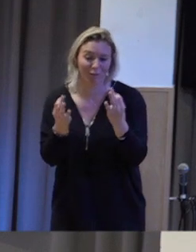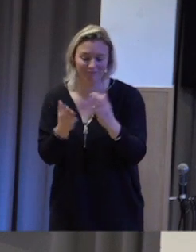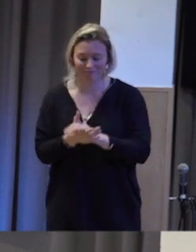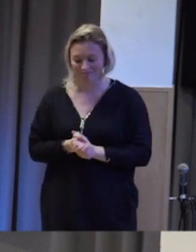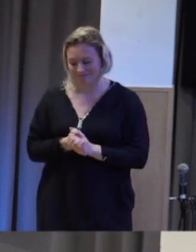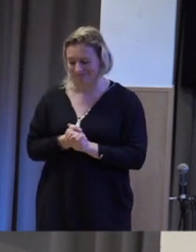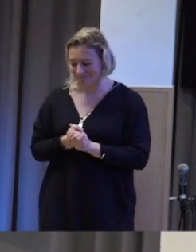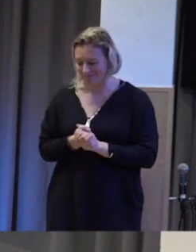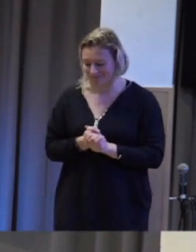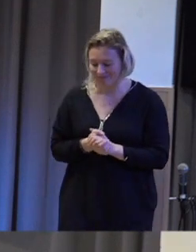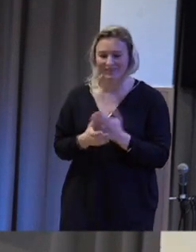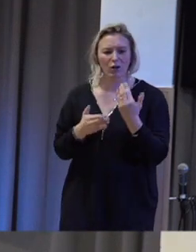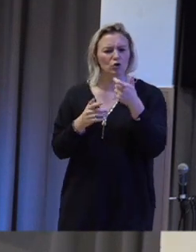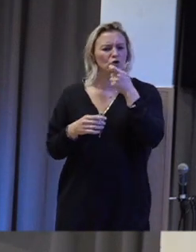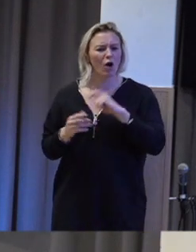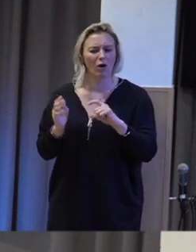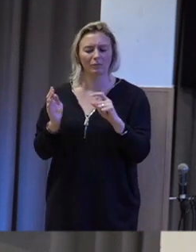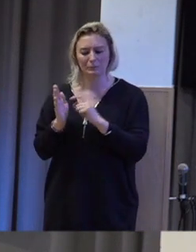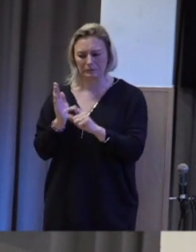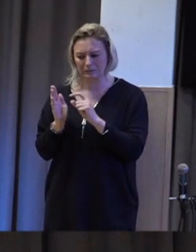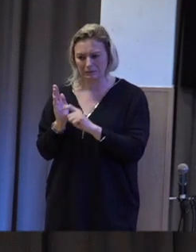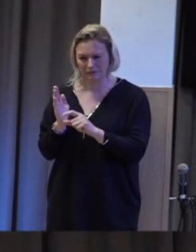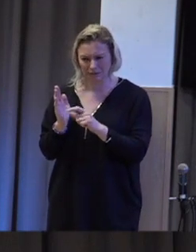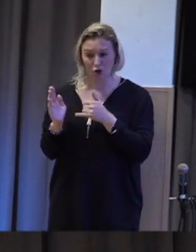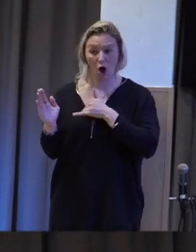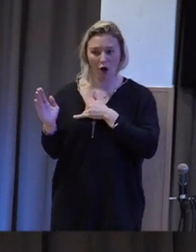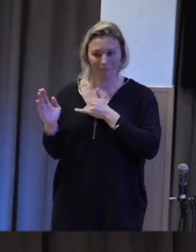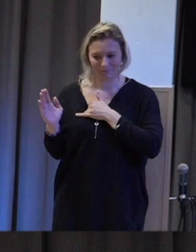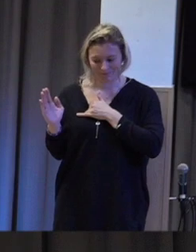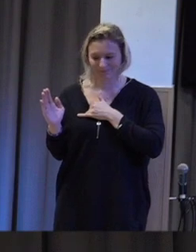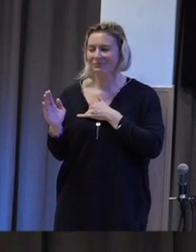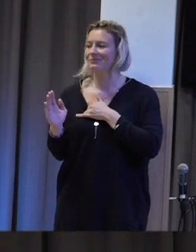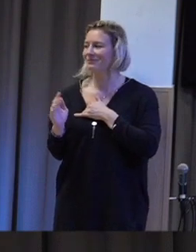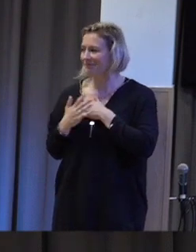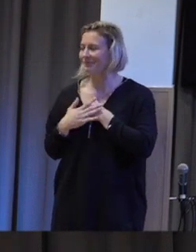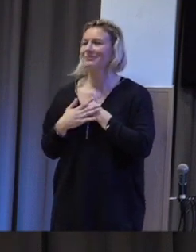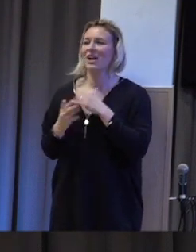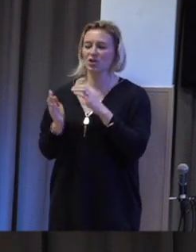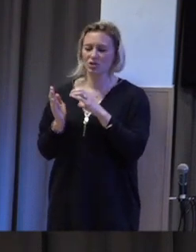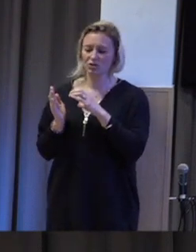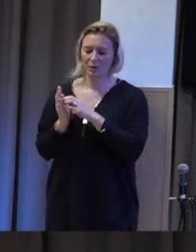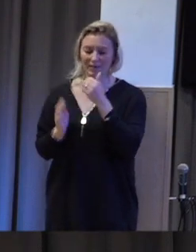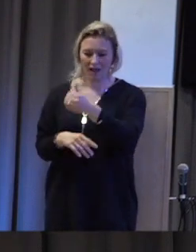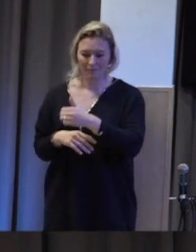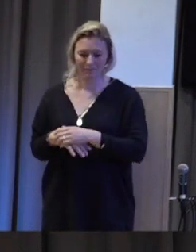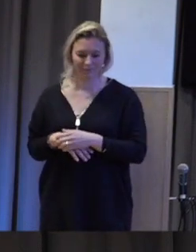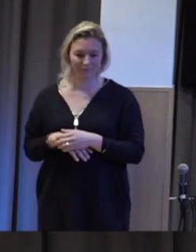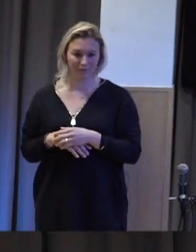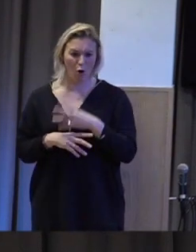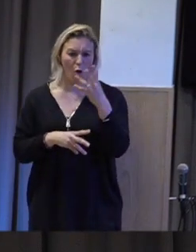Alors que dans l'épître de Jean au chapitre, au premier épître au chapitre 3, il dit, celui, si quelqu'un possède des biens de ce